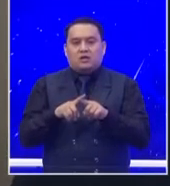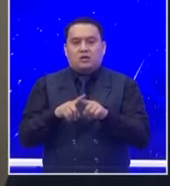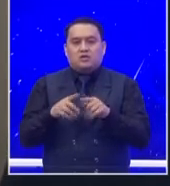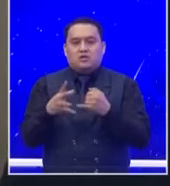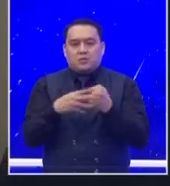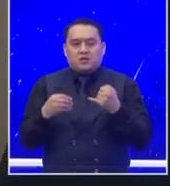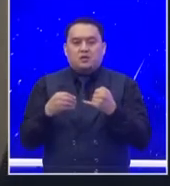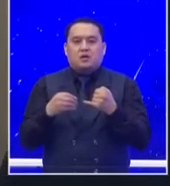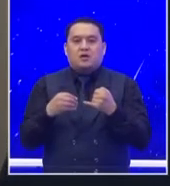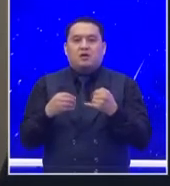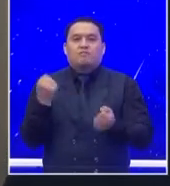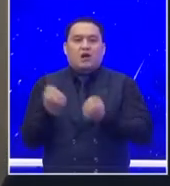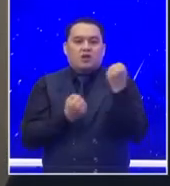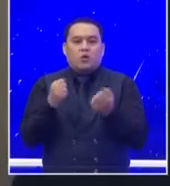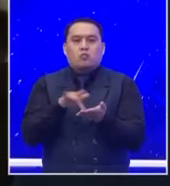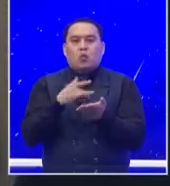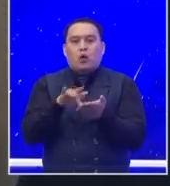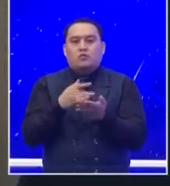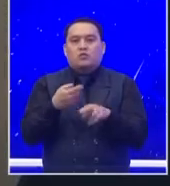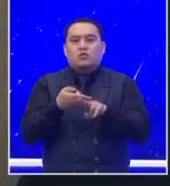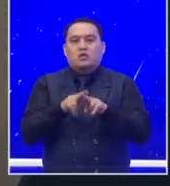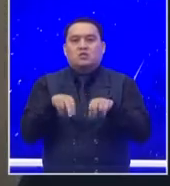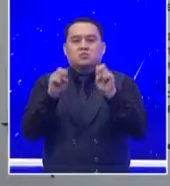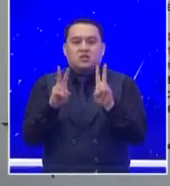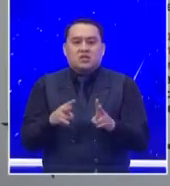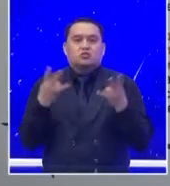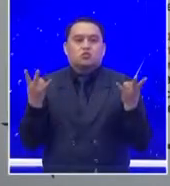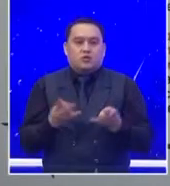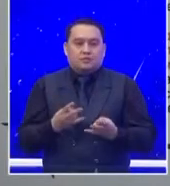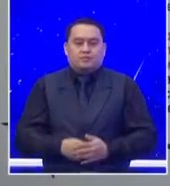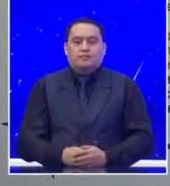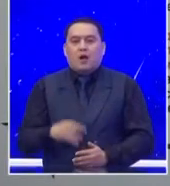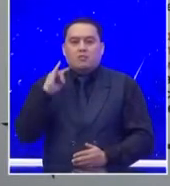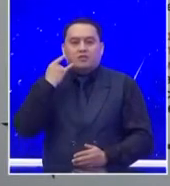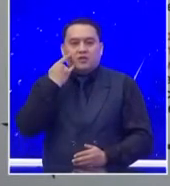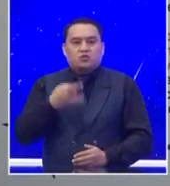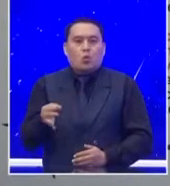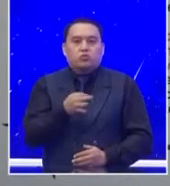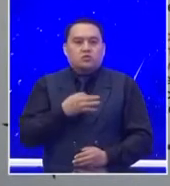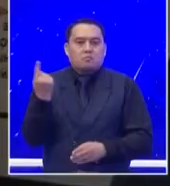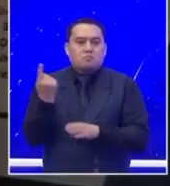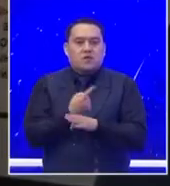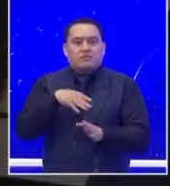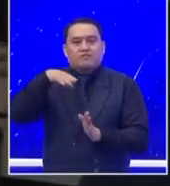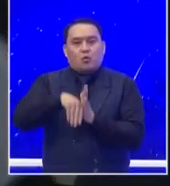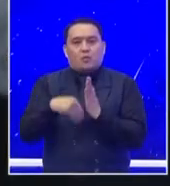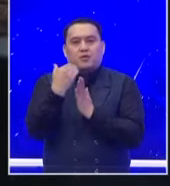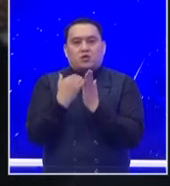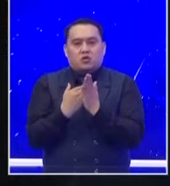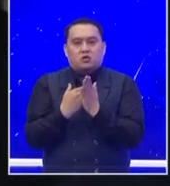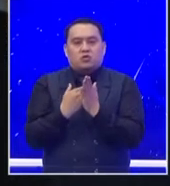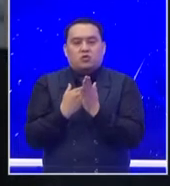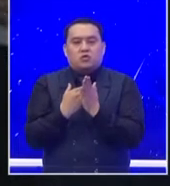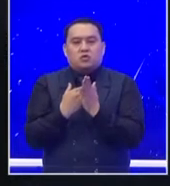агрономов, водителей, бухгалтеров. Вот такие специальности нам нужны. Павлодарская область одна из первых внедрила программу «Нурлу